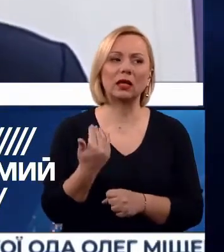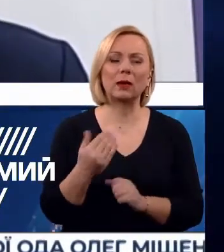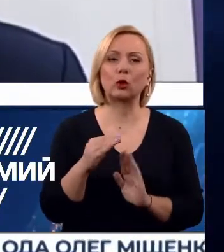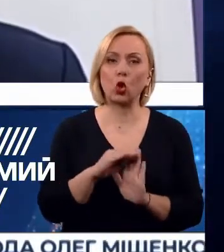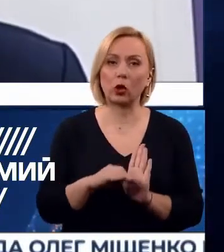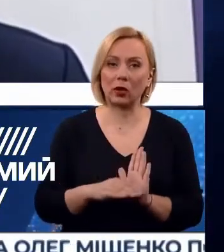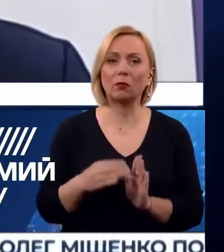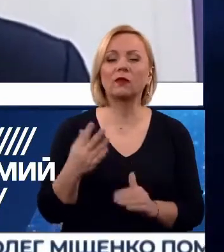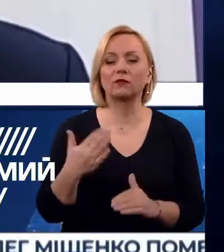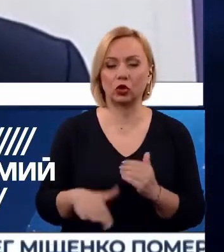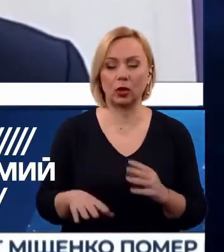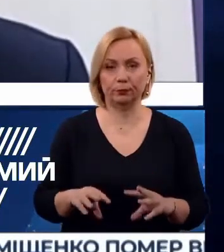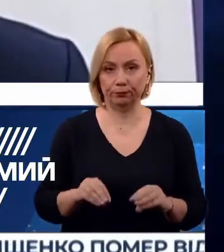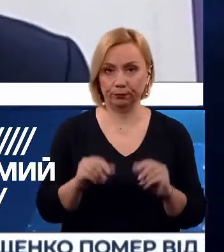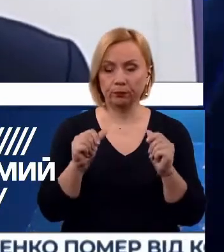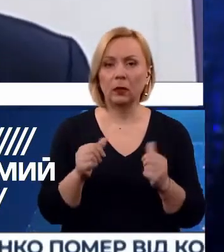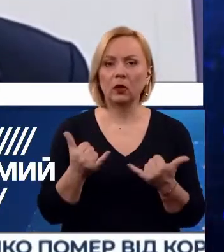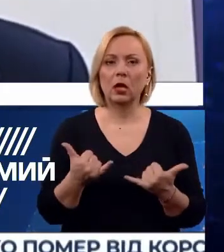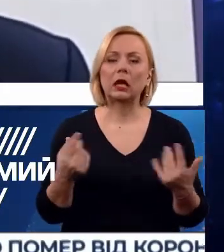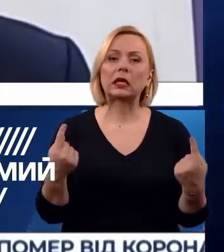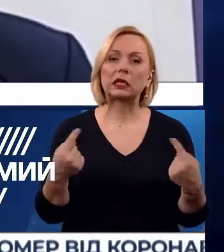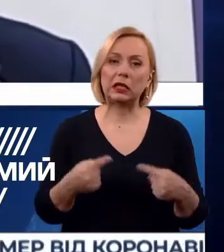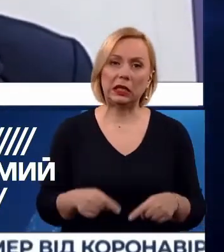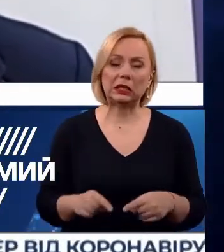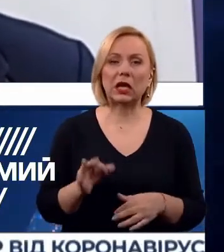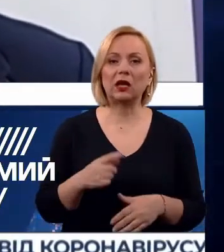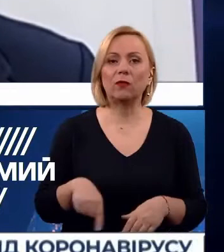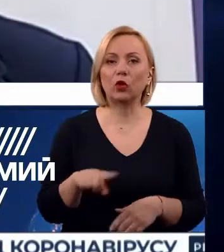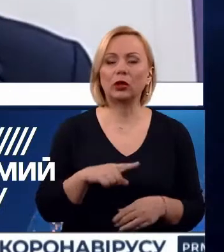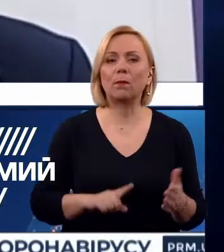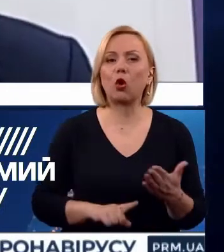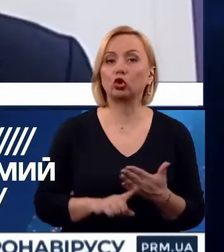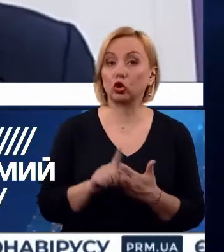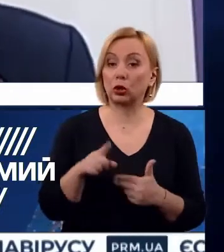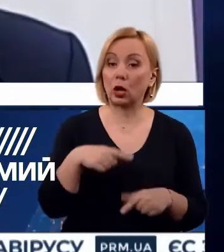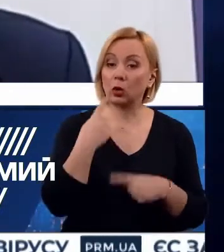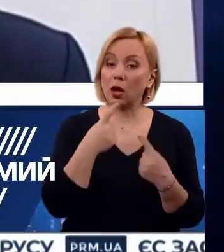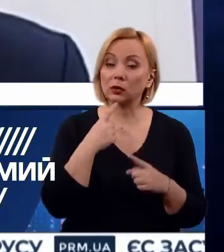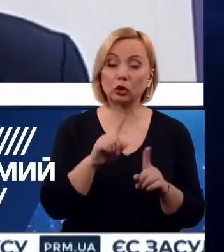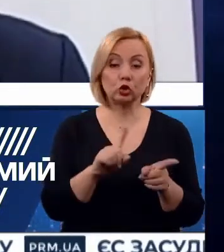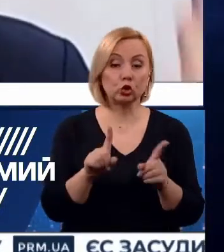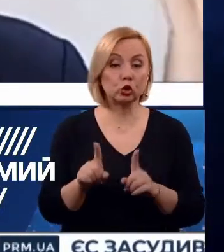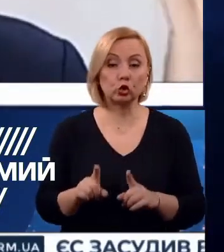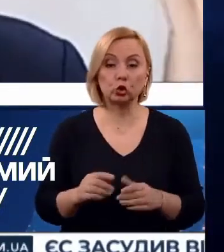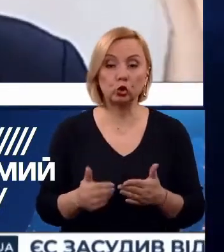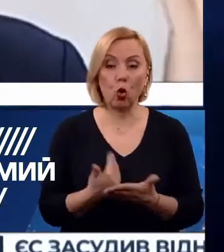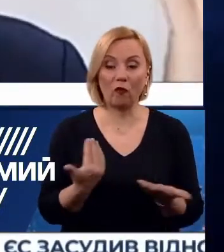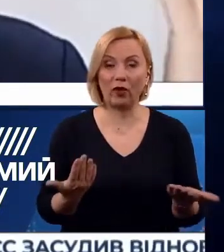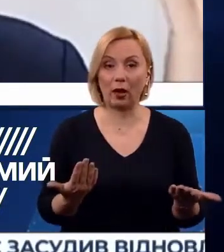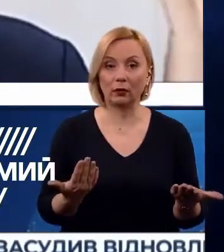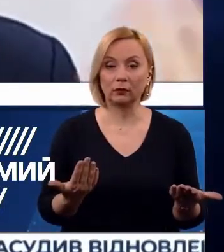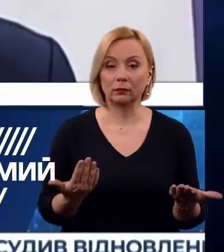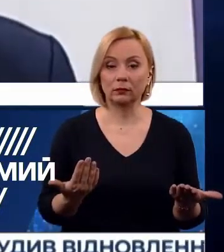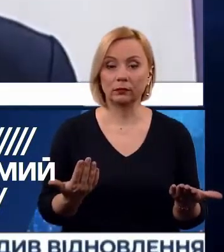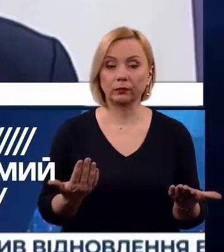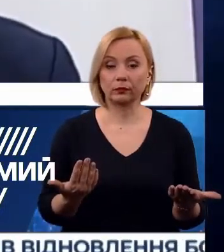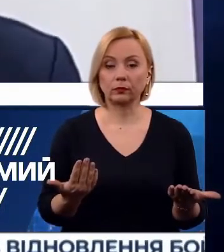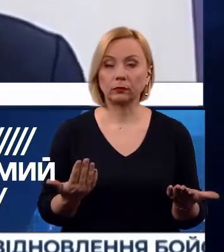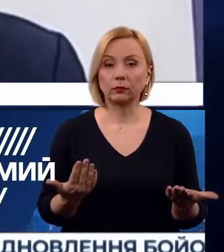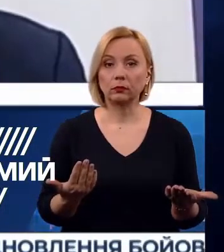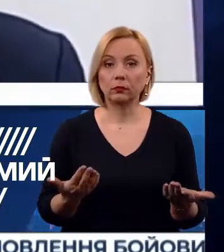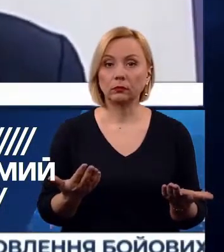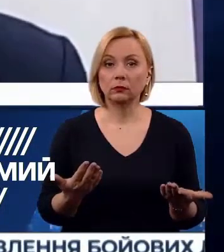вичерпані. Звичайно, зараз вже є криза, і вони починають казати про щось нове. Але я кажу, що мій